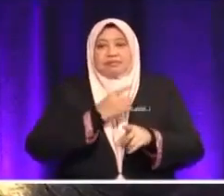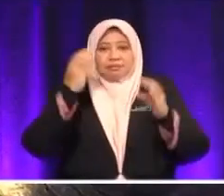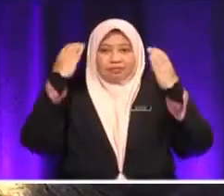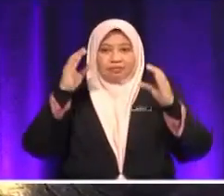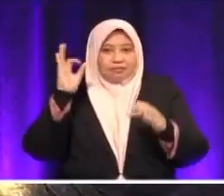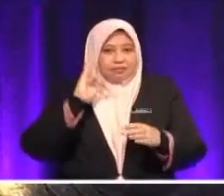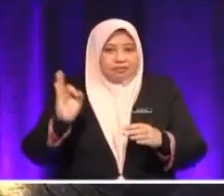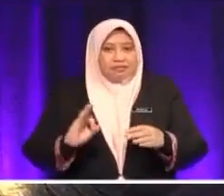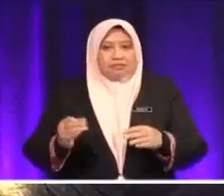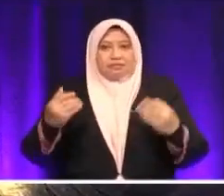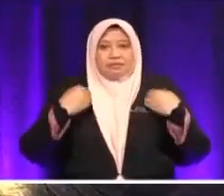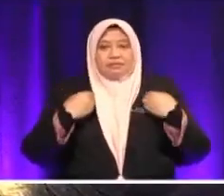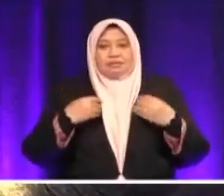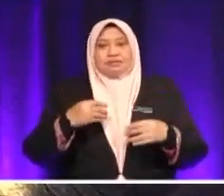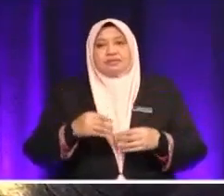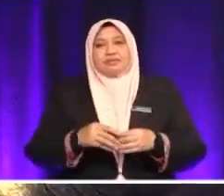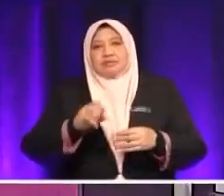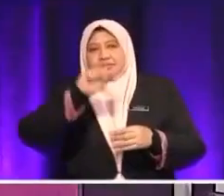ada lagi